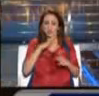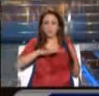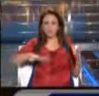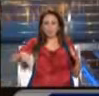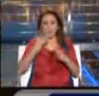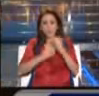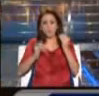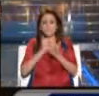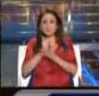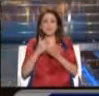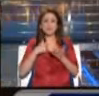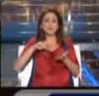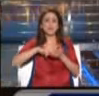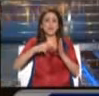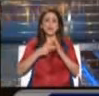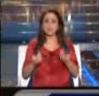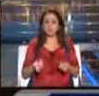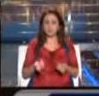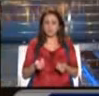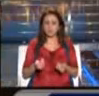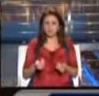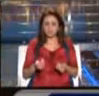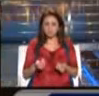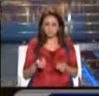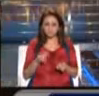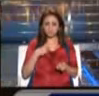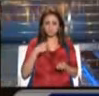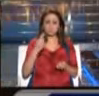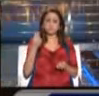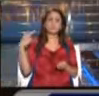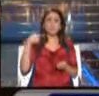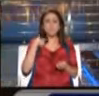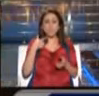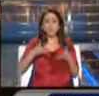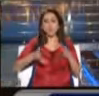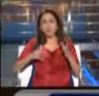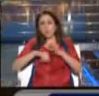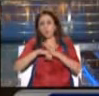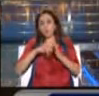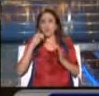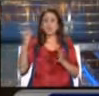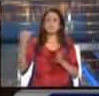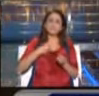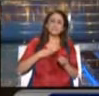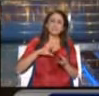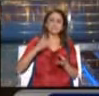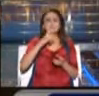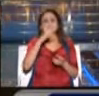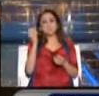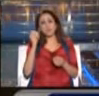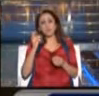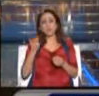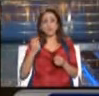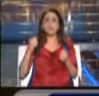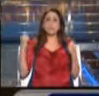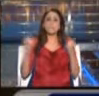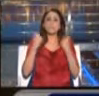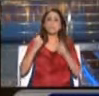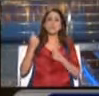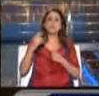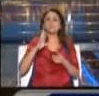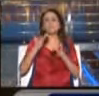المدارس، قول لي يا كابتن احمد اعملهم ازاي؟ لما بنلعب مباراه حتى بنخسر مره بنكسب مره، لعيب بيديني 50، لعيب بيديني 100، مدرب بيديني، بيبقى